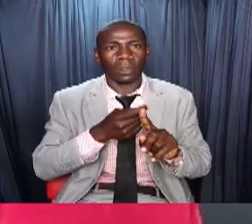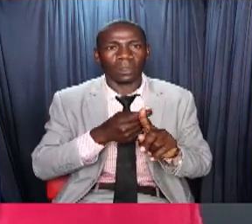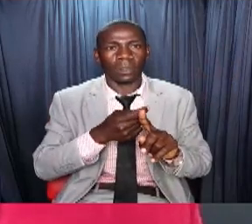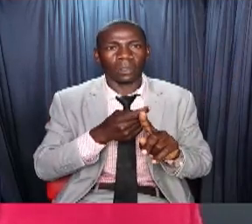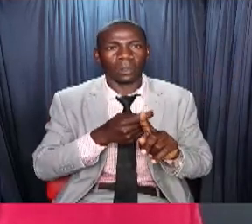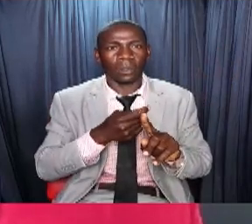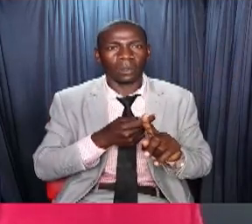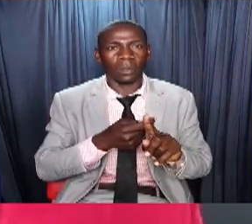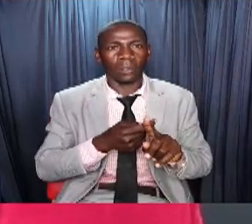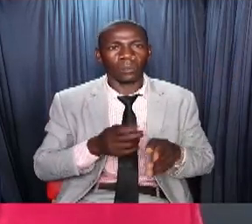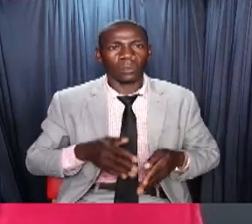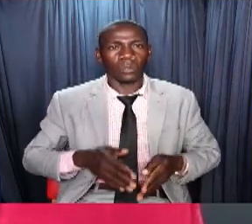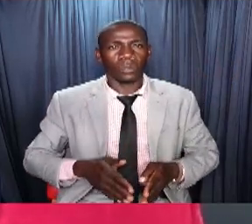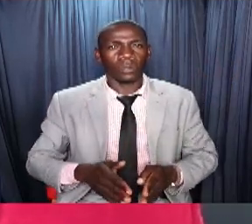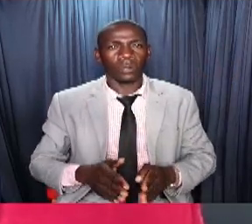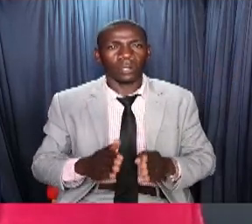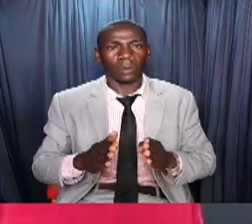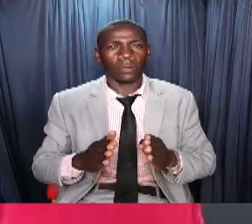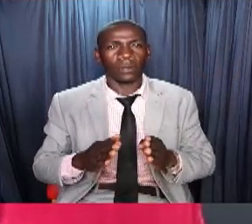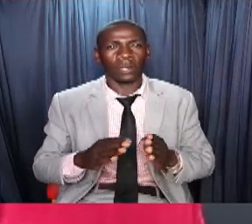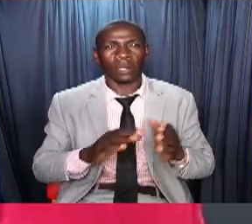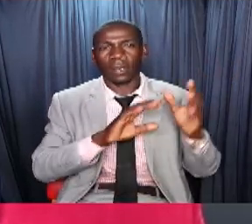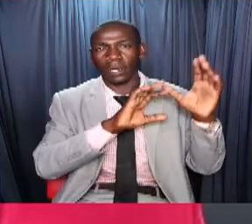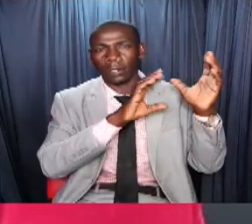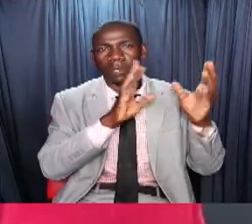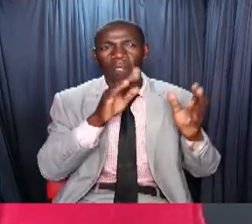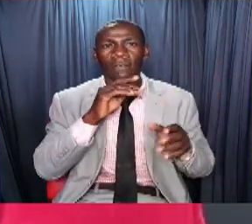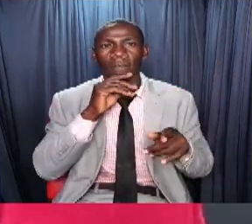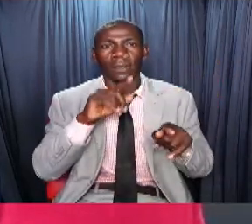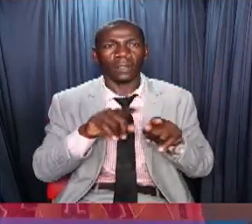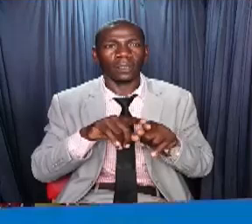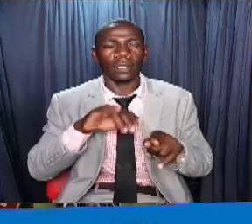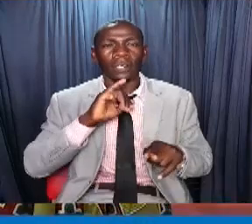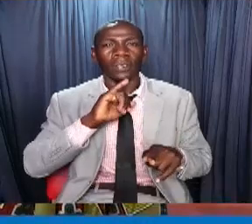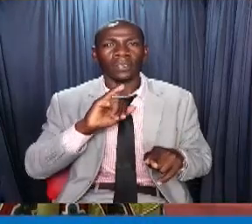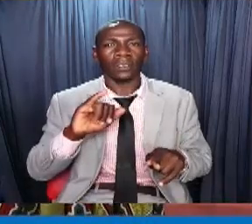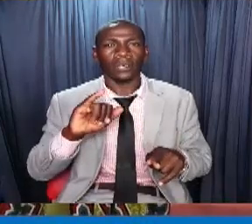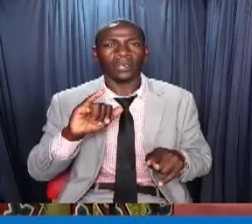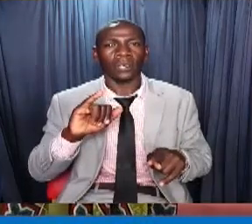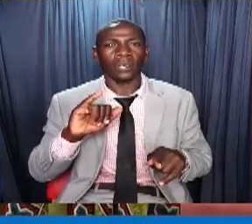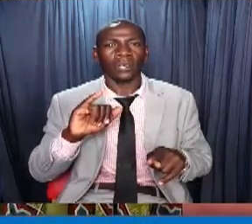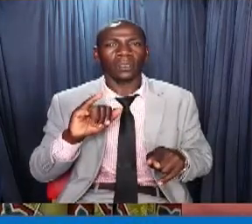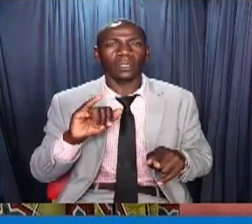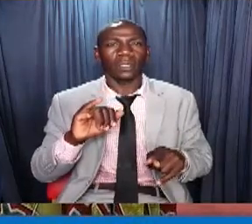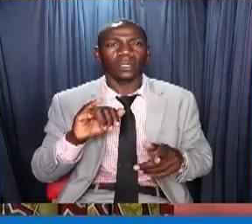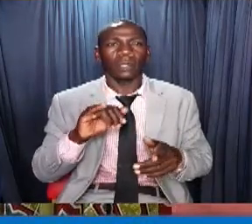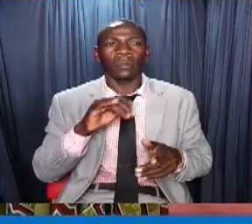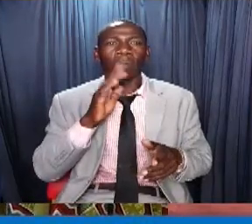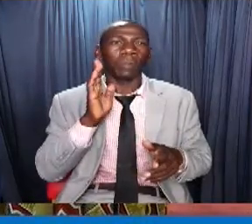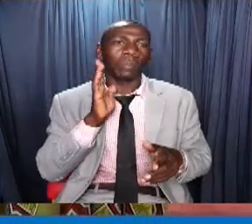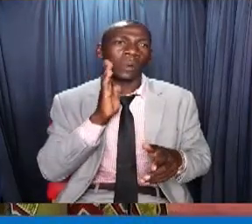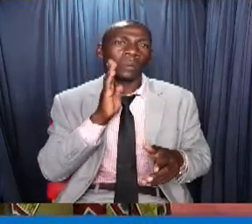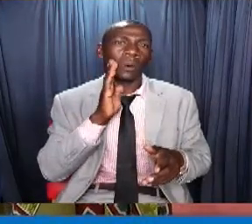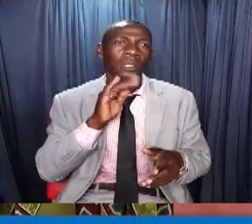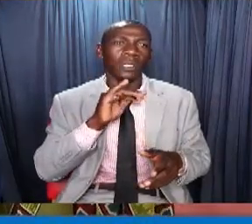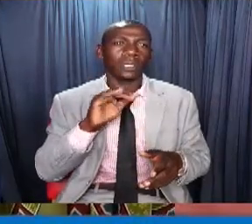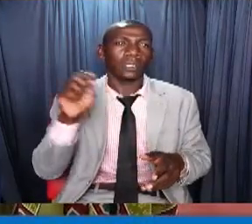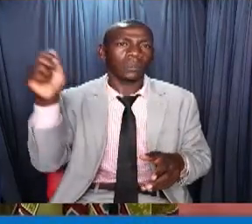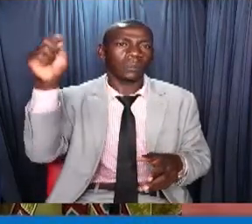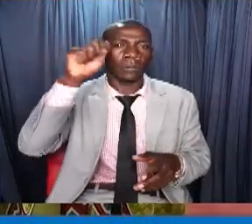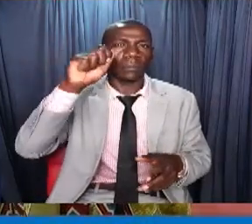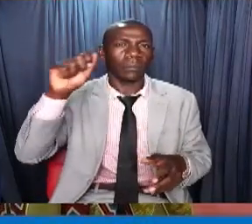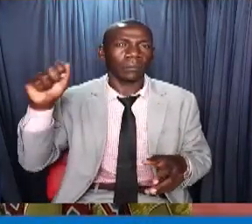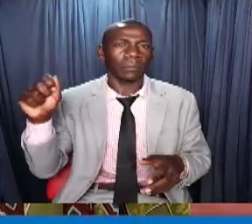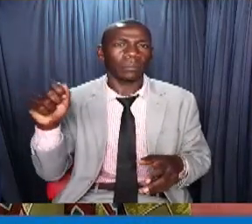Alizaliwa Dumbule Kinango katika gatuzi la Kilifi. Baba yake ni Ngome Mwachiti Mwazengele na mama yake ni Saumu Mwachiti